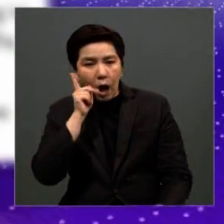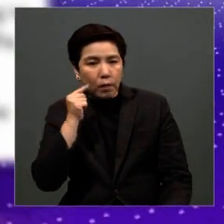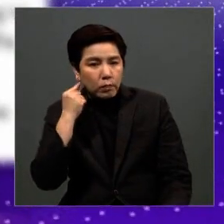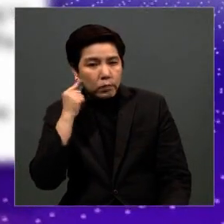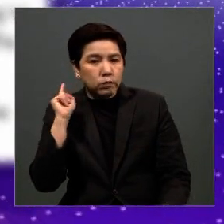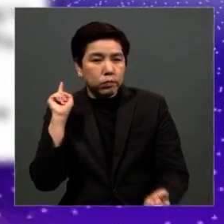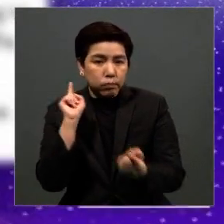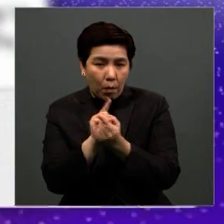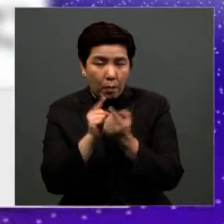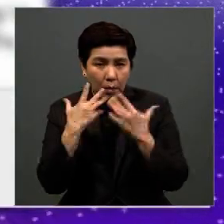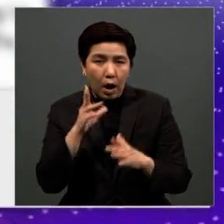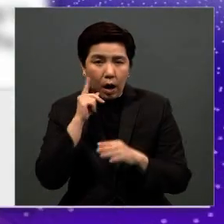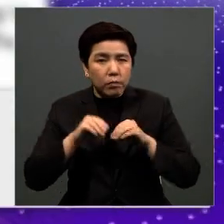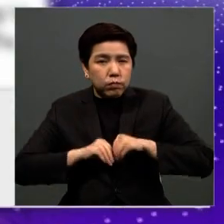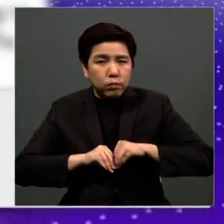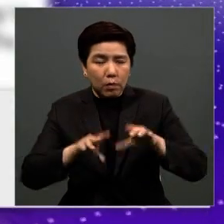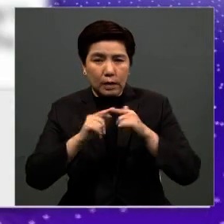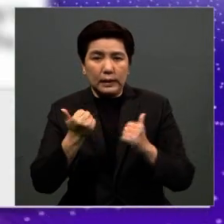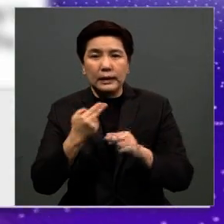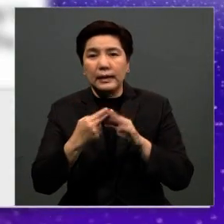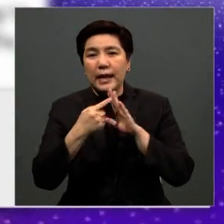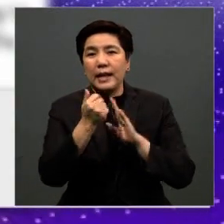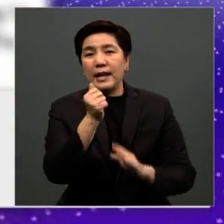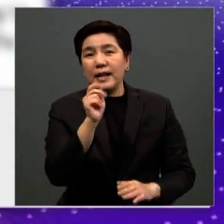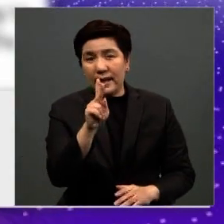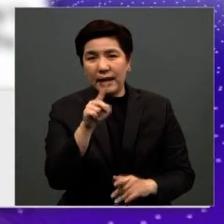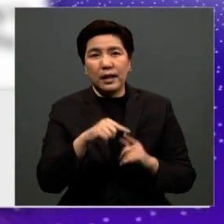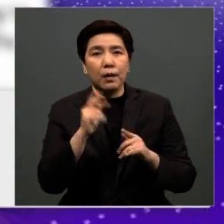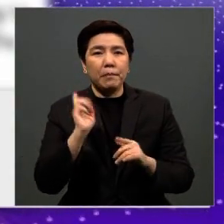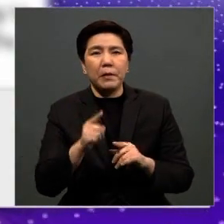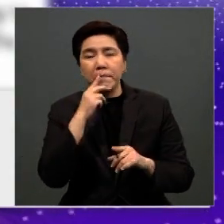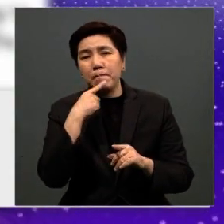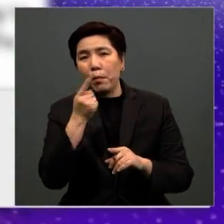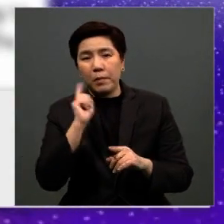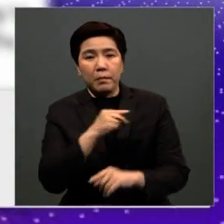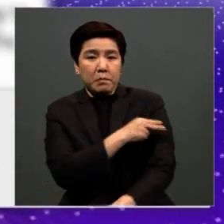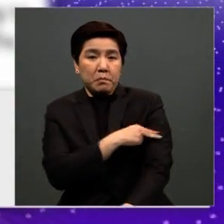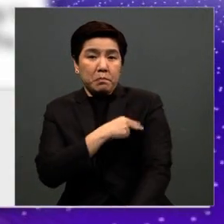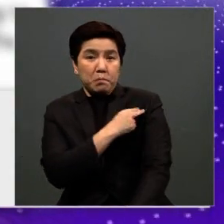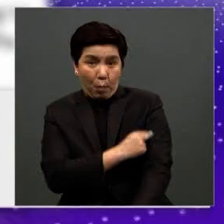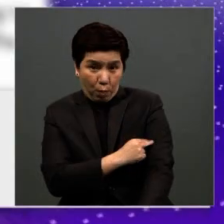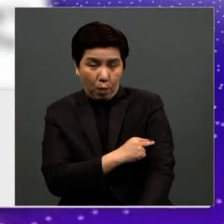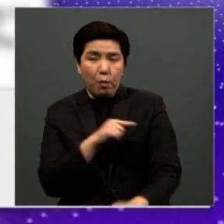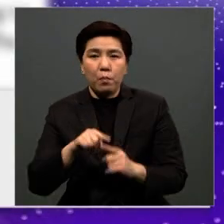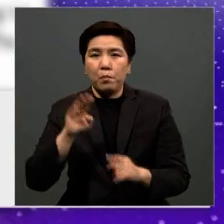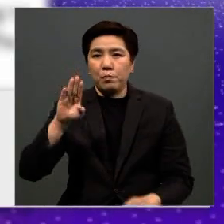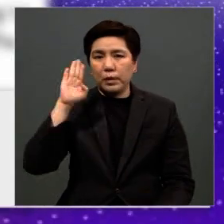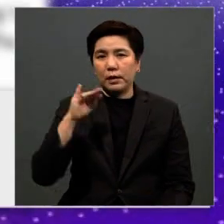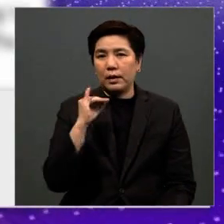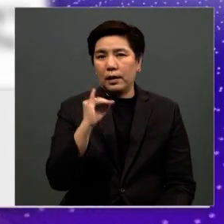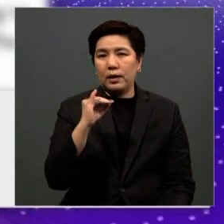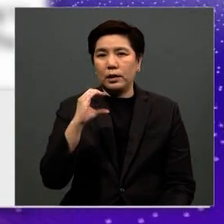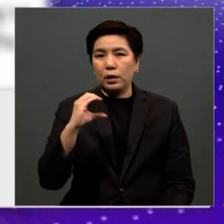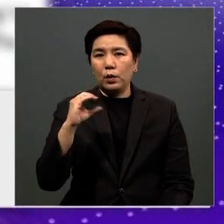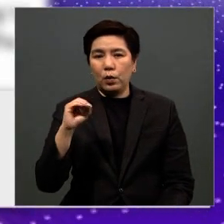ปรากฏในสื่อมวลชนเกี่ยวกับกรณีหมอเอกหรือนายฐานนานนท์ซึ่งอ้างตัวเป็นแพทย์ของบริษัท diไอคอนกรุ๊ป